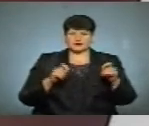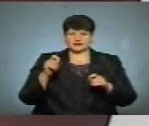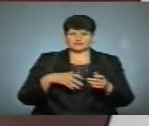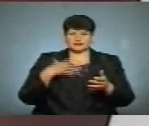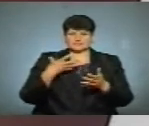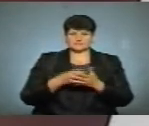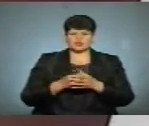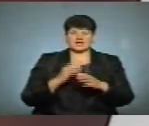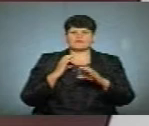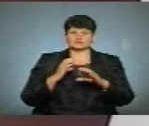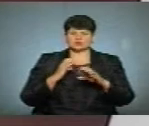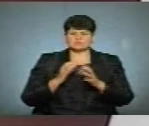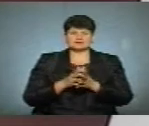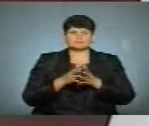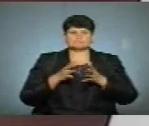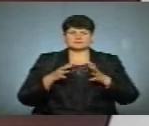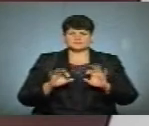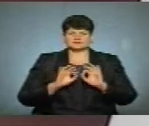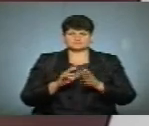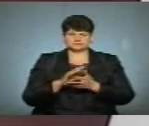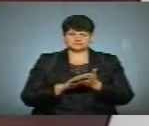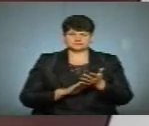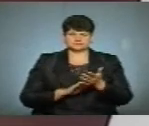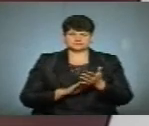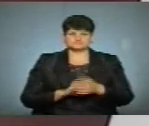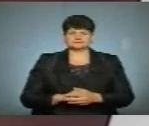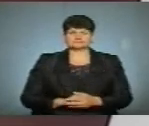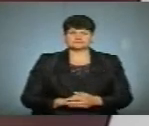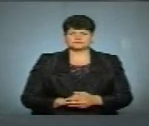своїх автобусах. Більше розповість Діана Ярошенко.